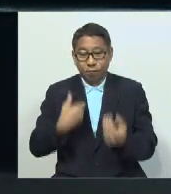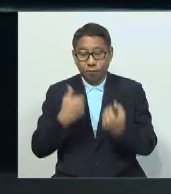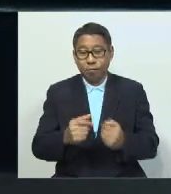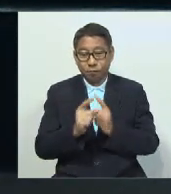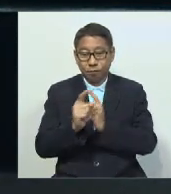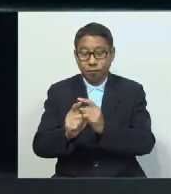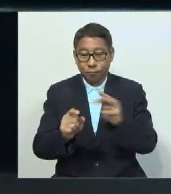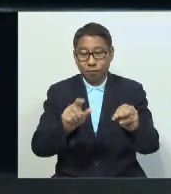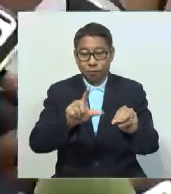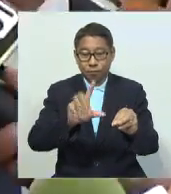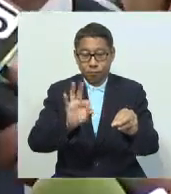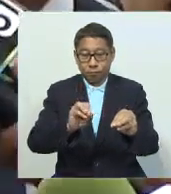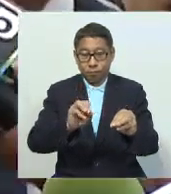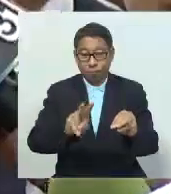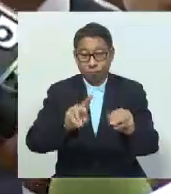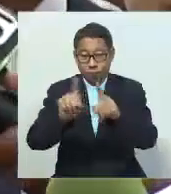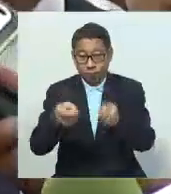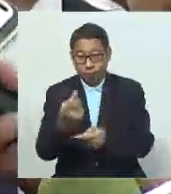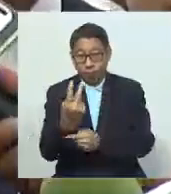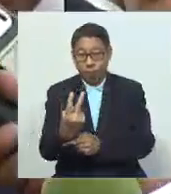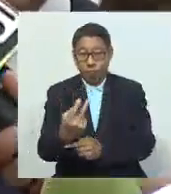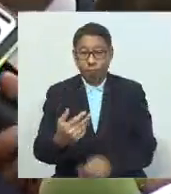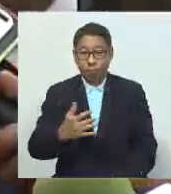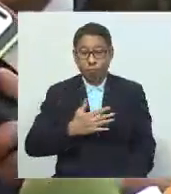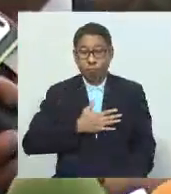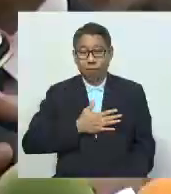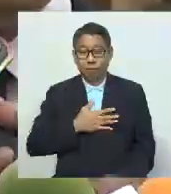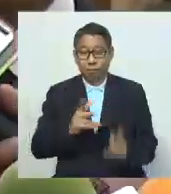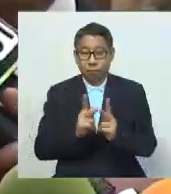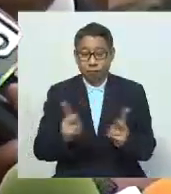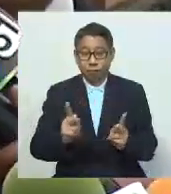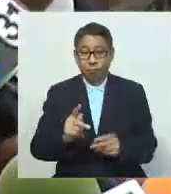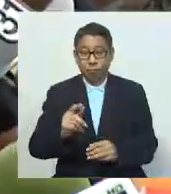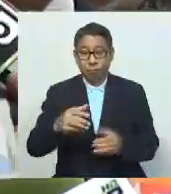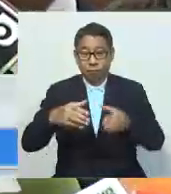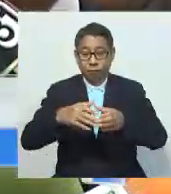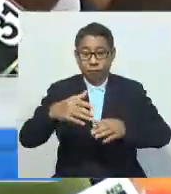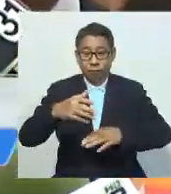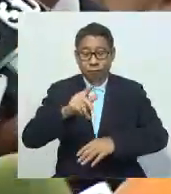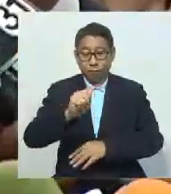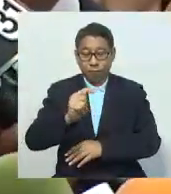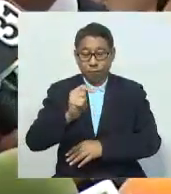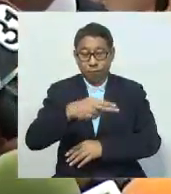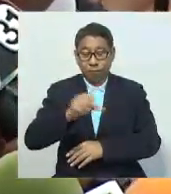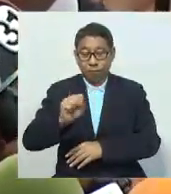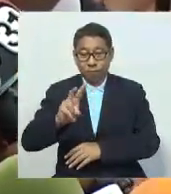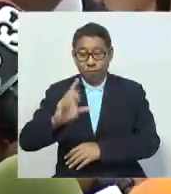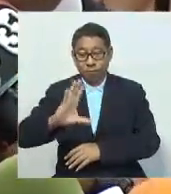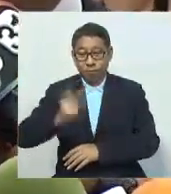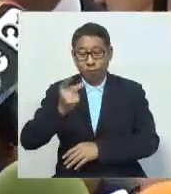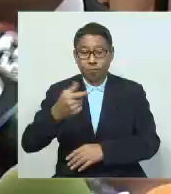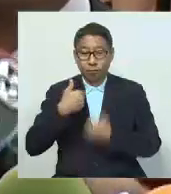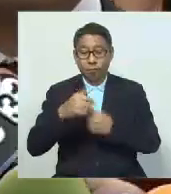รา92วรรค2 ผมและกรรมการบริหารพรรคในฐานะพรรคไทยรักษาชาติก็ต้องยืนยันครับว่าเรา